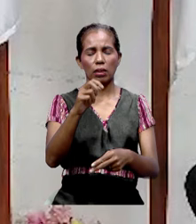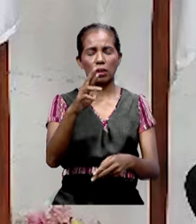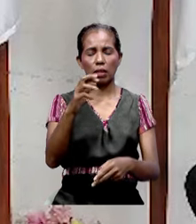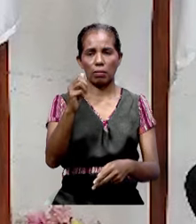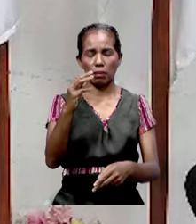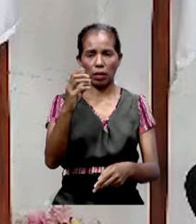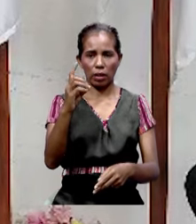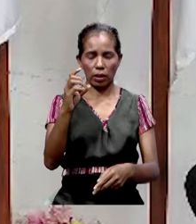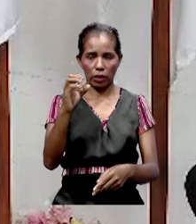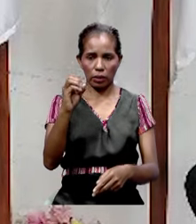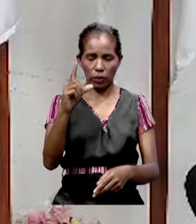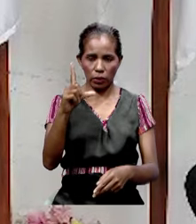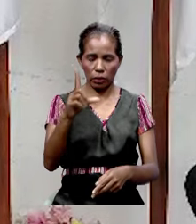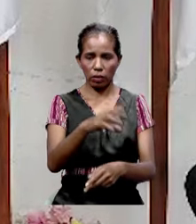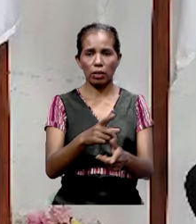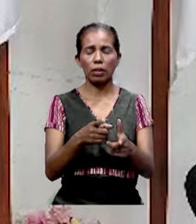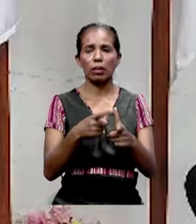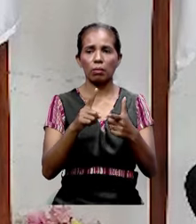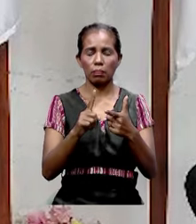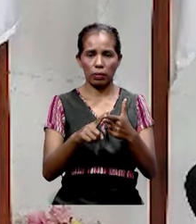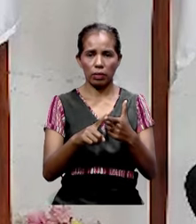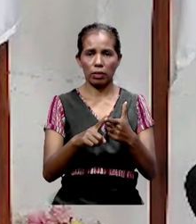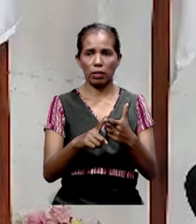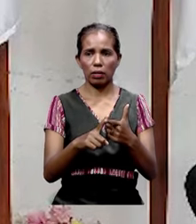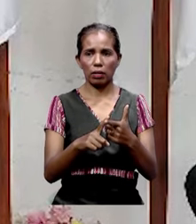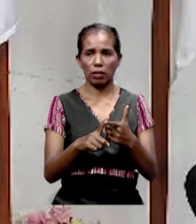out. Depois